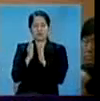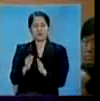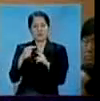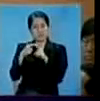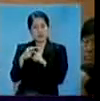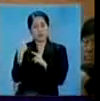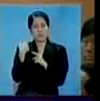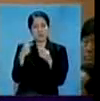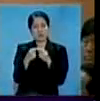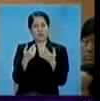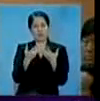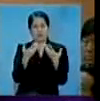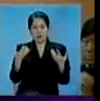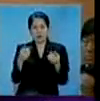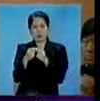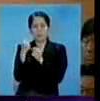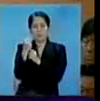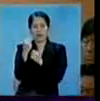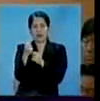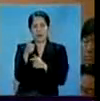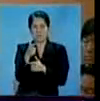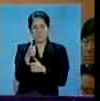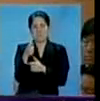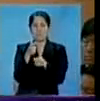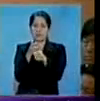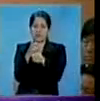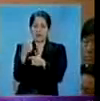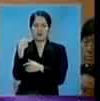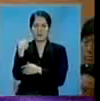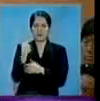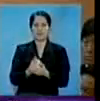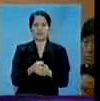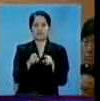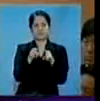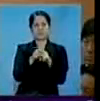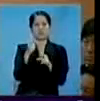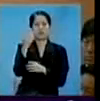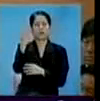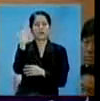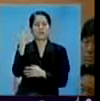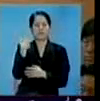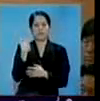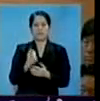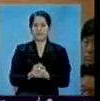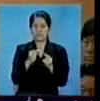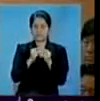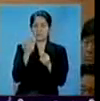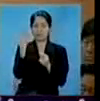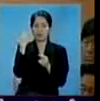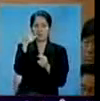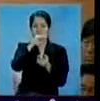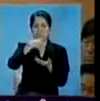แยกออกจากมาตรา157เหมือนกับกรณีการอุ้มฆ่านายอลูไวลี่ตามที่ผมได้เรียนกับท่านประธานเมื่อคืน